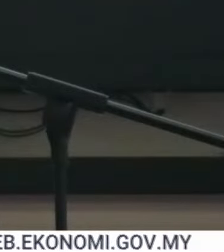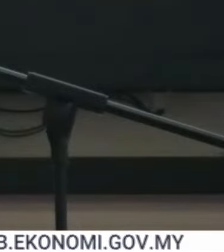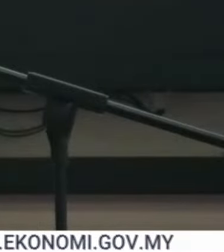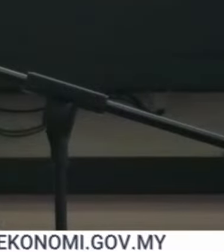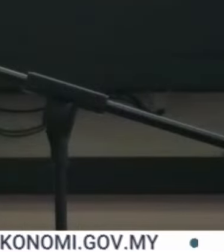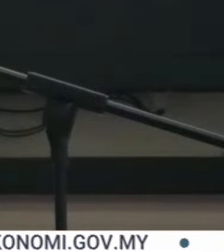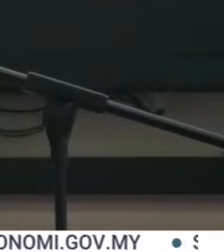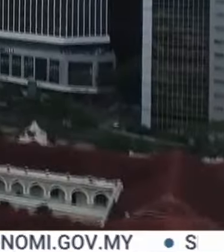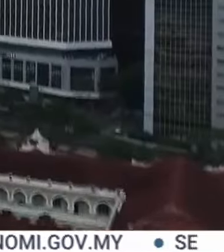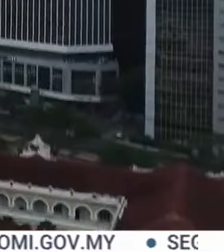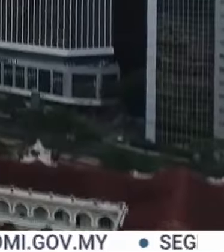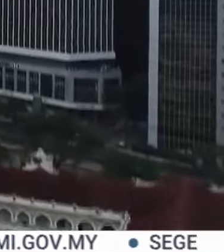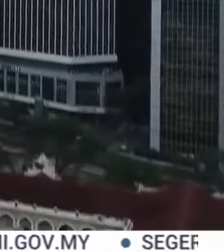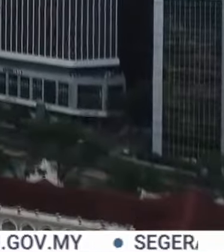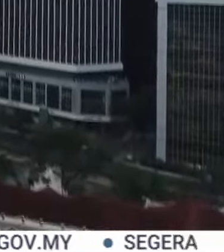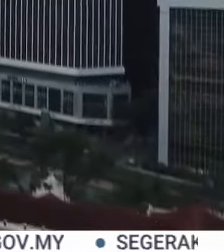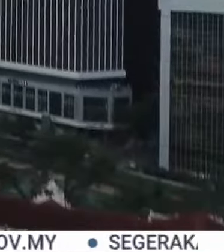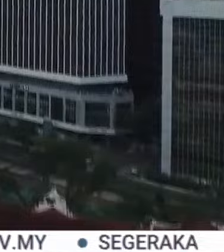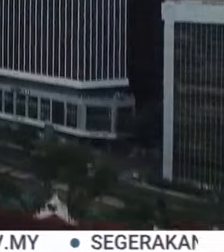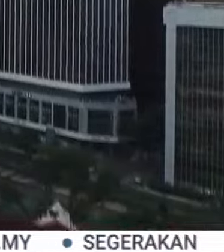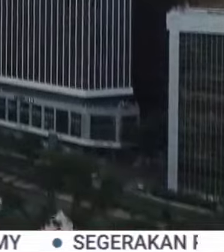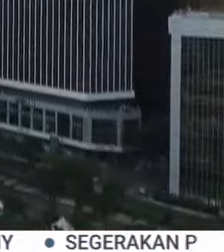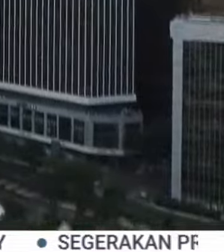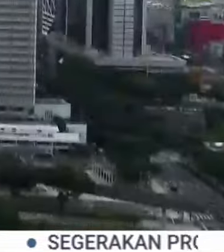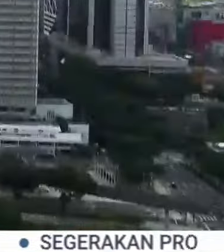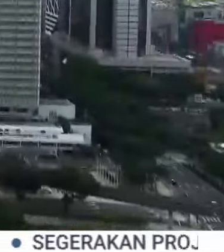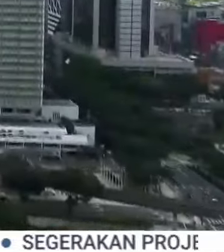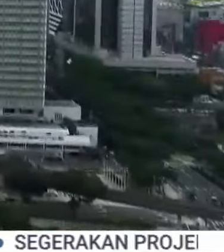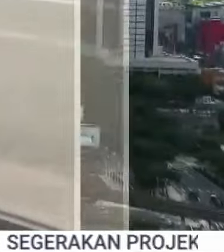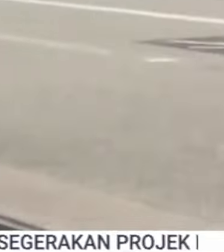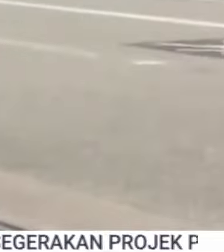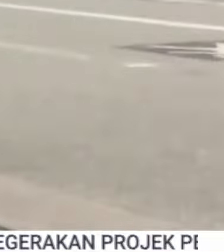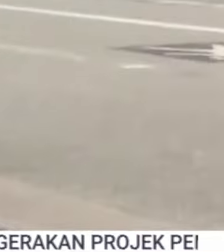Jangan jadikan isu ringgit senjata politik.